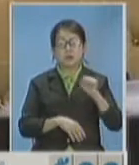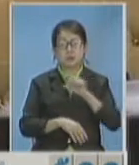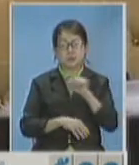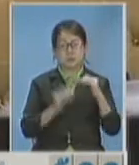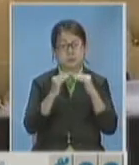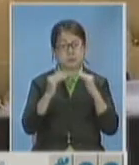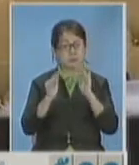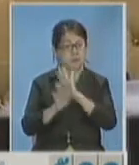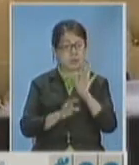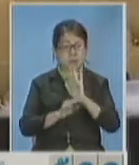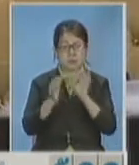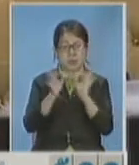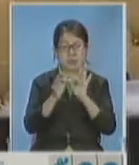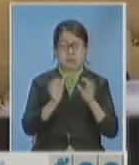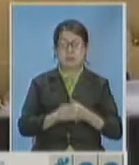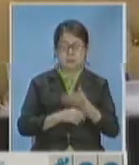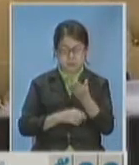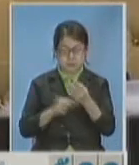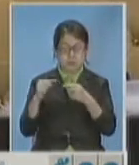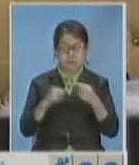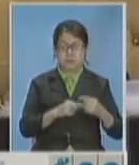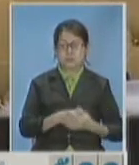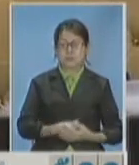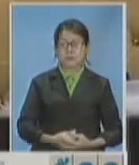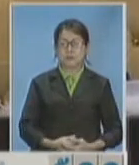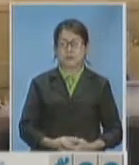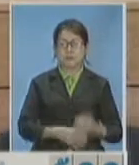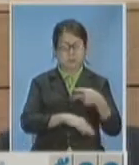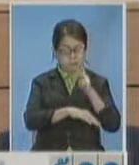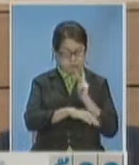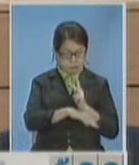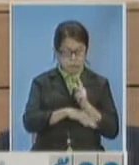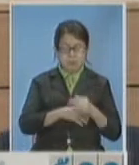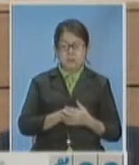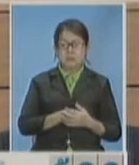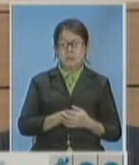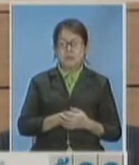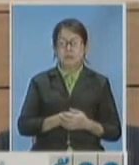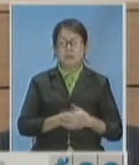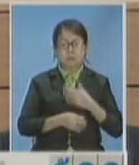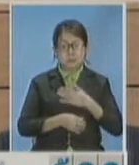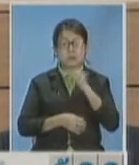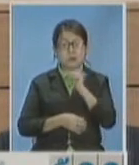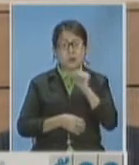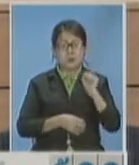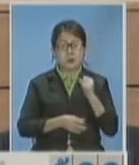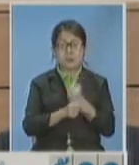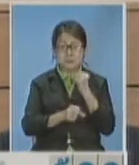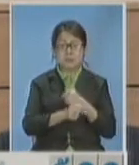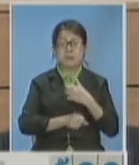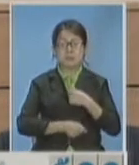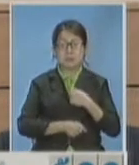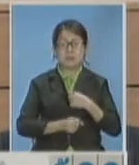มาชิกฮะเชิญท่านต่อเลยฮะ ท่านประธานที่เคารพ ก็ผมเป็นสมาชิกสภาผู้แทนราษฎ